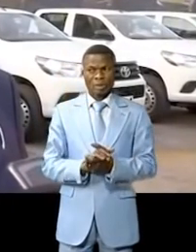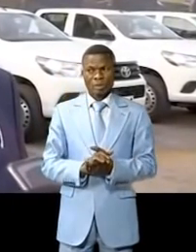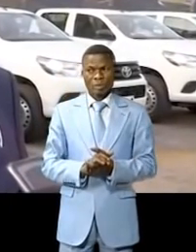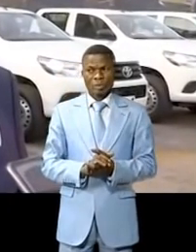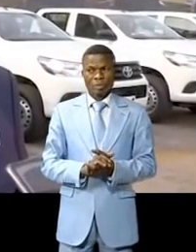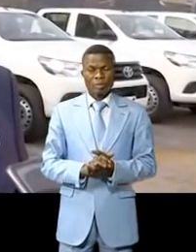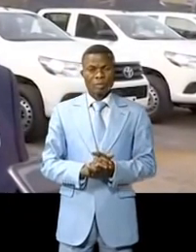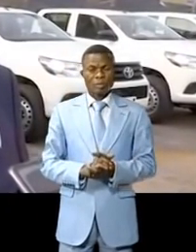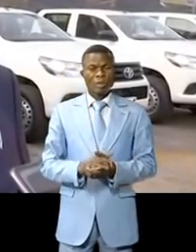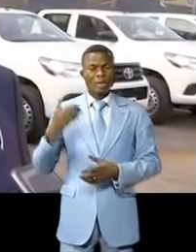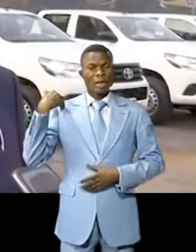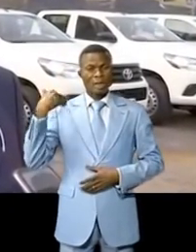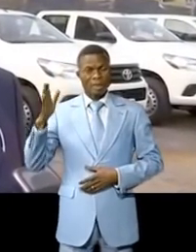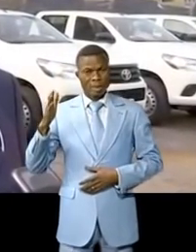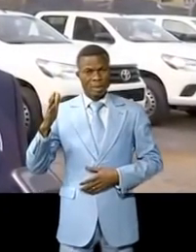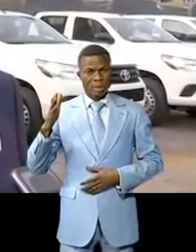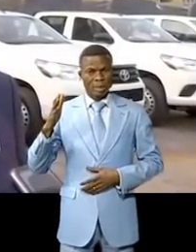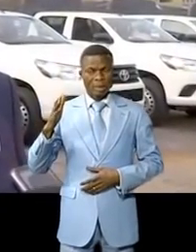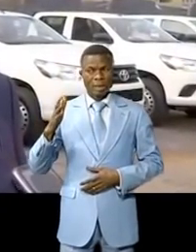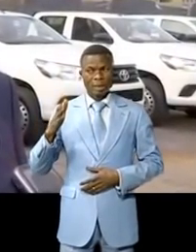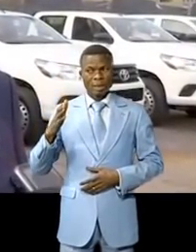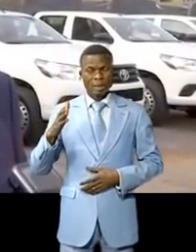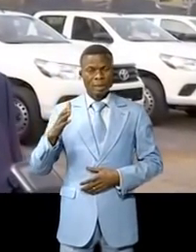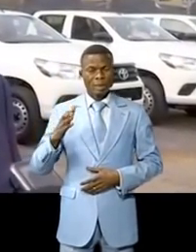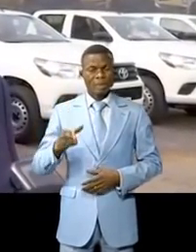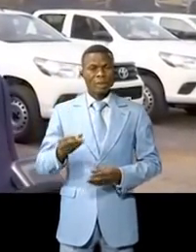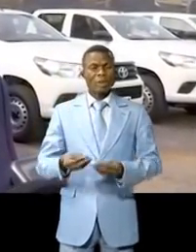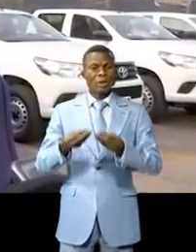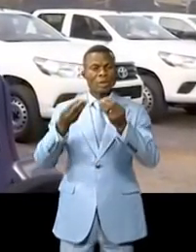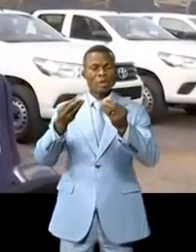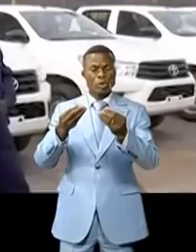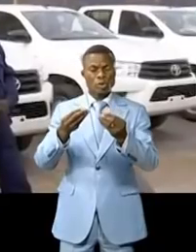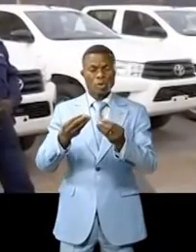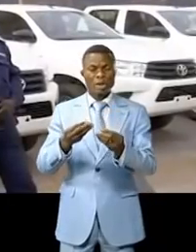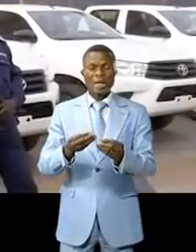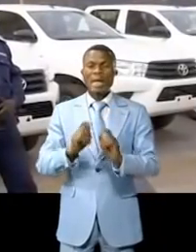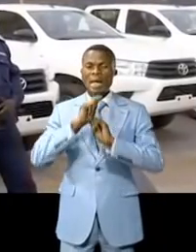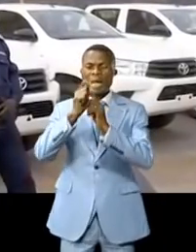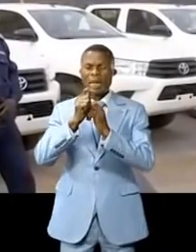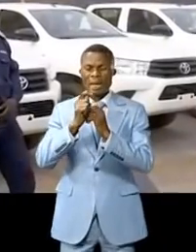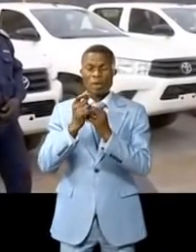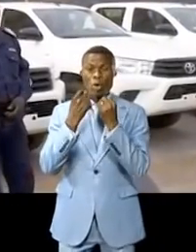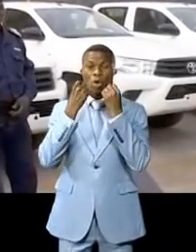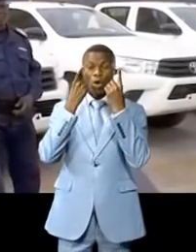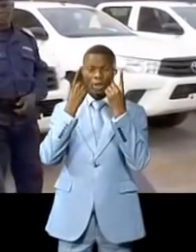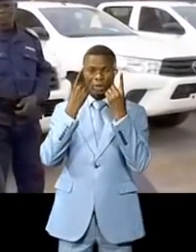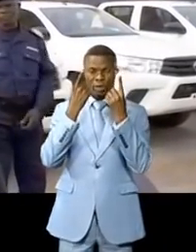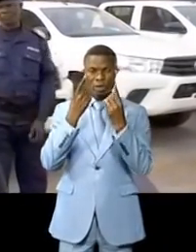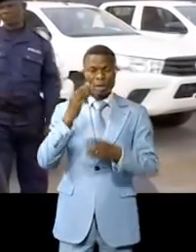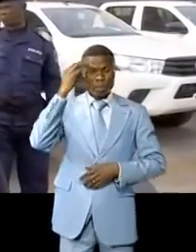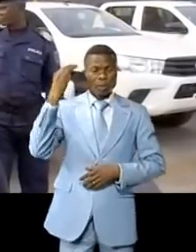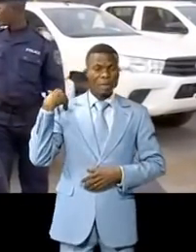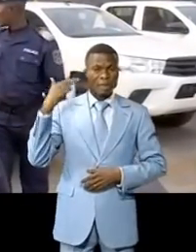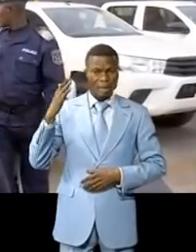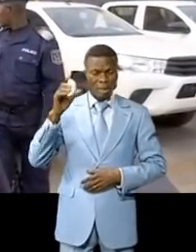d'État, il a fait un coup que tout le monde ne pensait même pas. Là, monsieur le ministre d'État, nous voulons